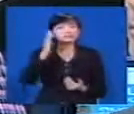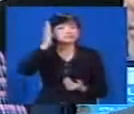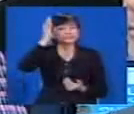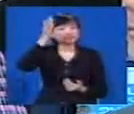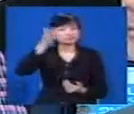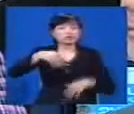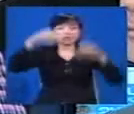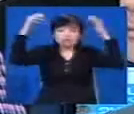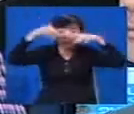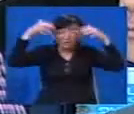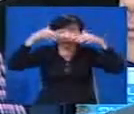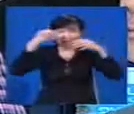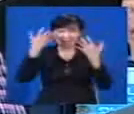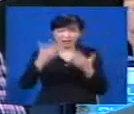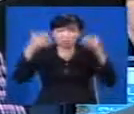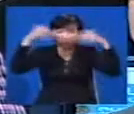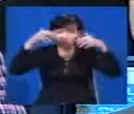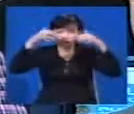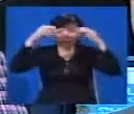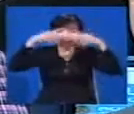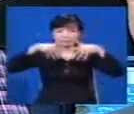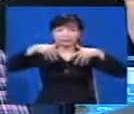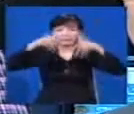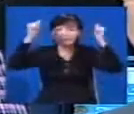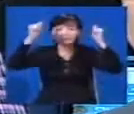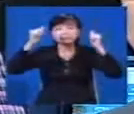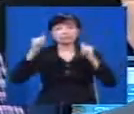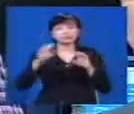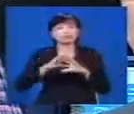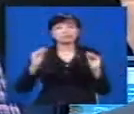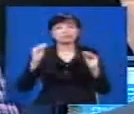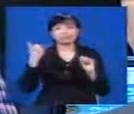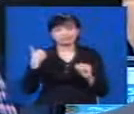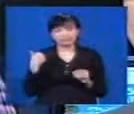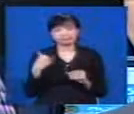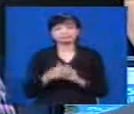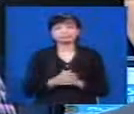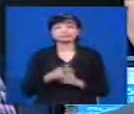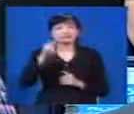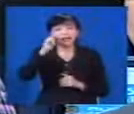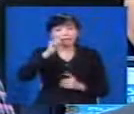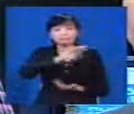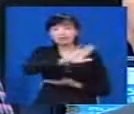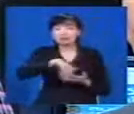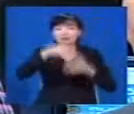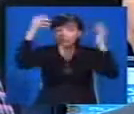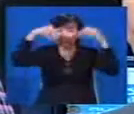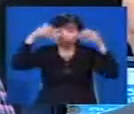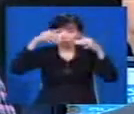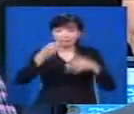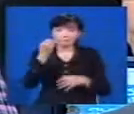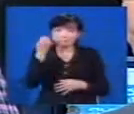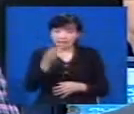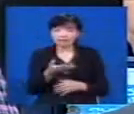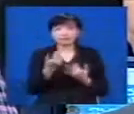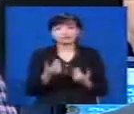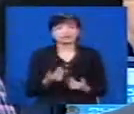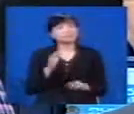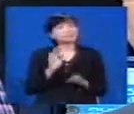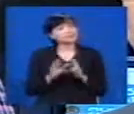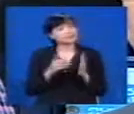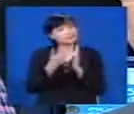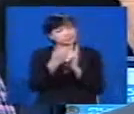จะตกลดลงนะครับการบริหารจัดการน้ำก็จะรีบเร่งดำเนินการน้ำทั้งหมดที่ตกมาเป็นน้ำวันนี้นะครับถ้าภา